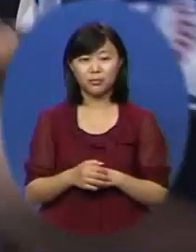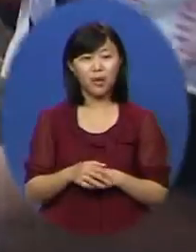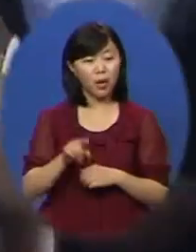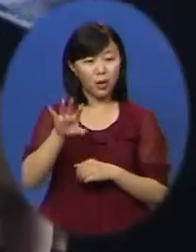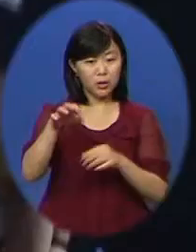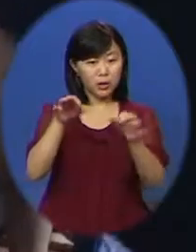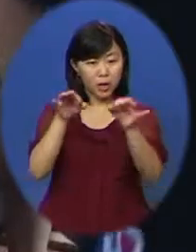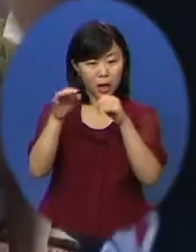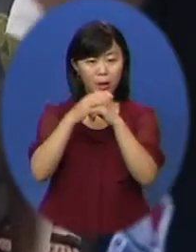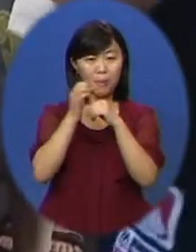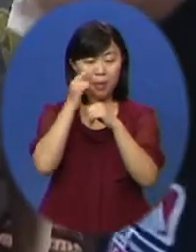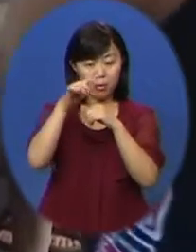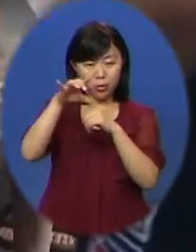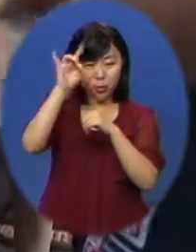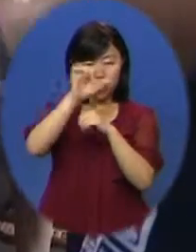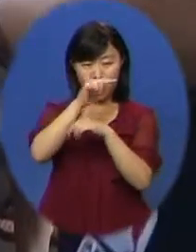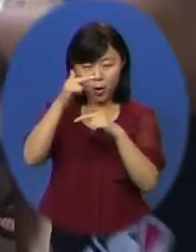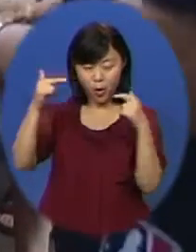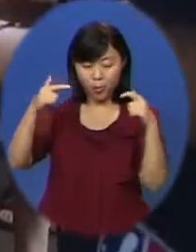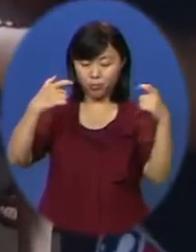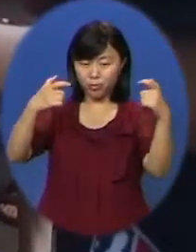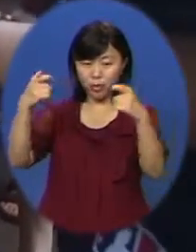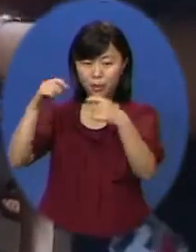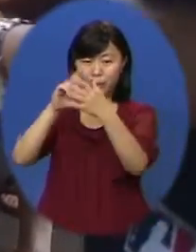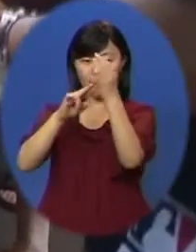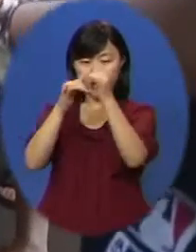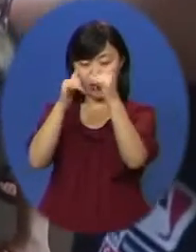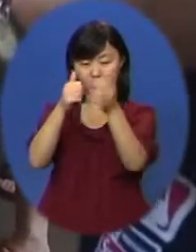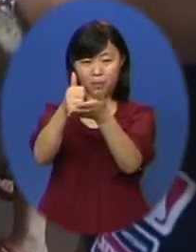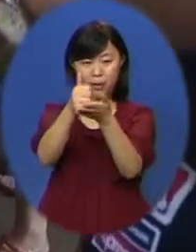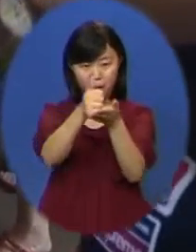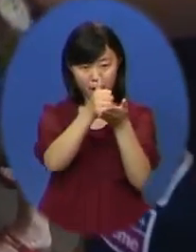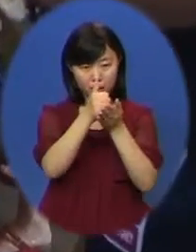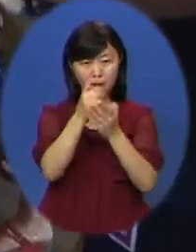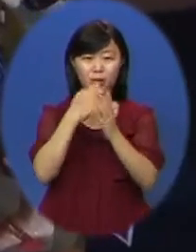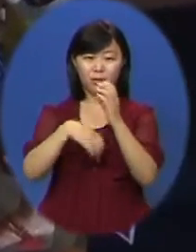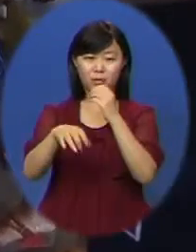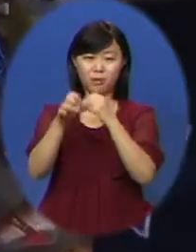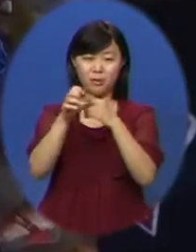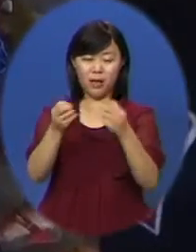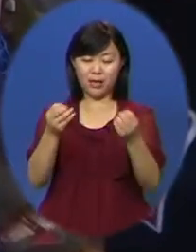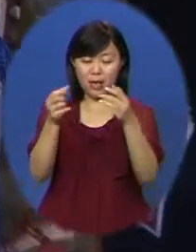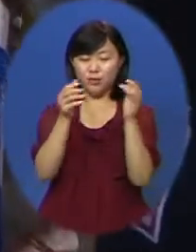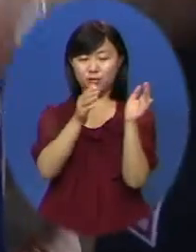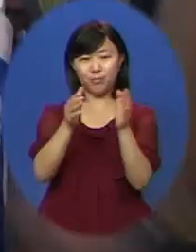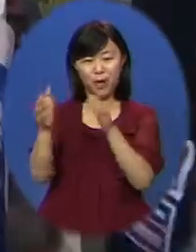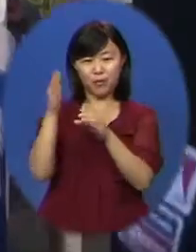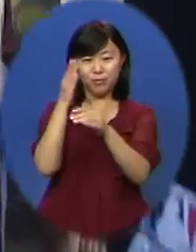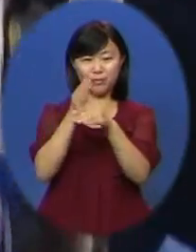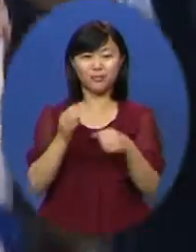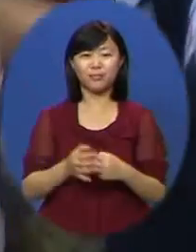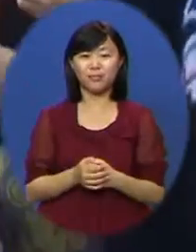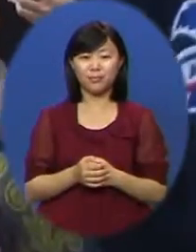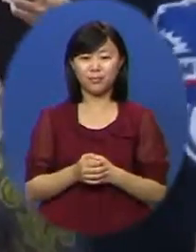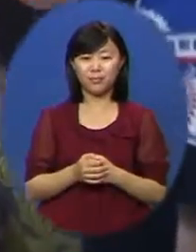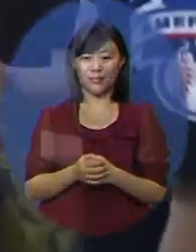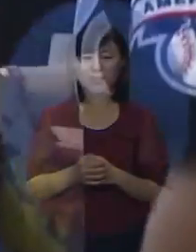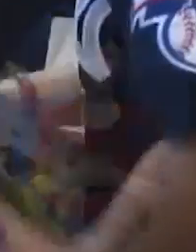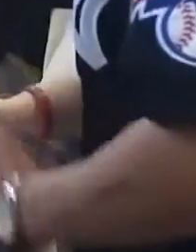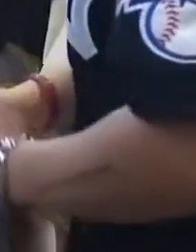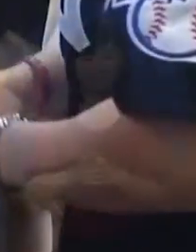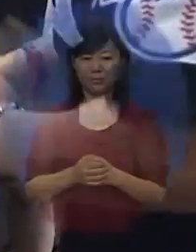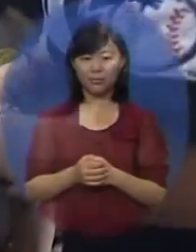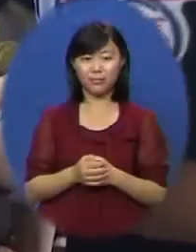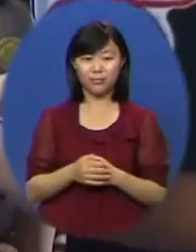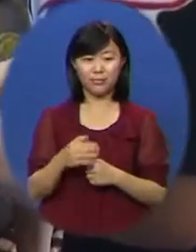대인예술시장은 매월 초 다양한 분야의 판매원들을 모집하여 더욱더 풍성하게 행사를 준비해가고 있다.